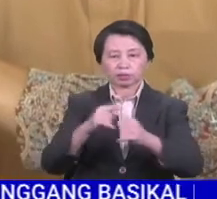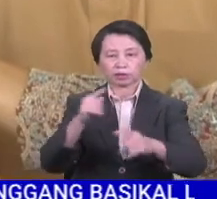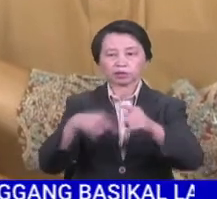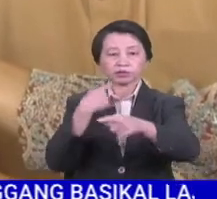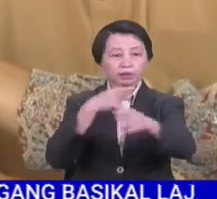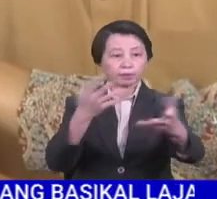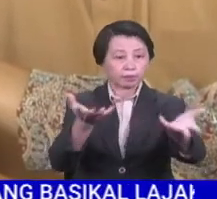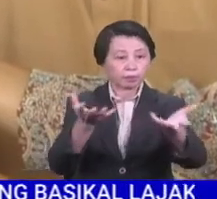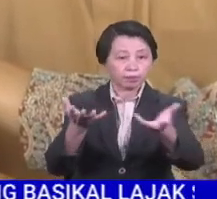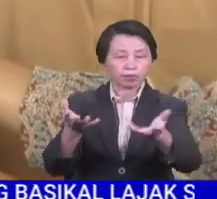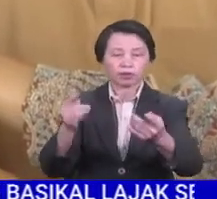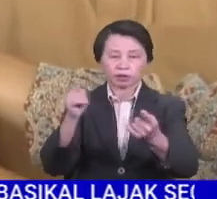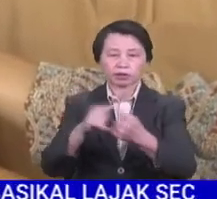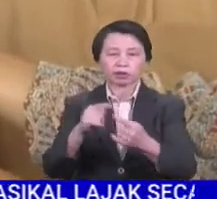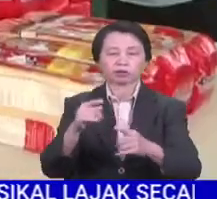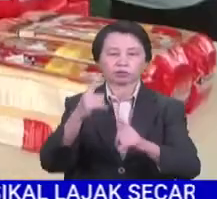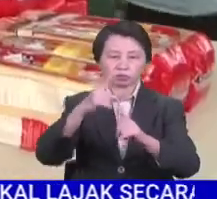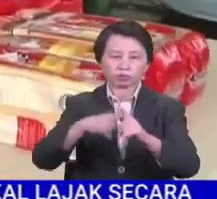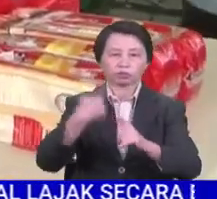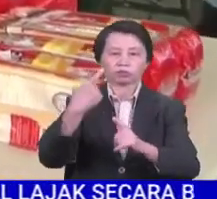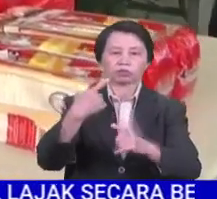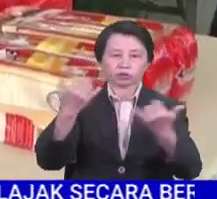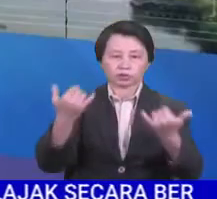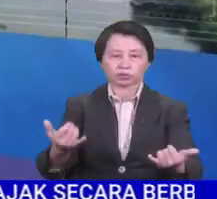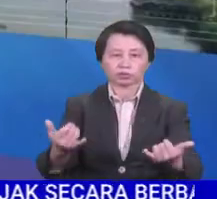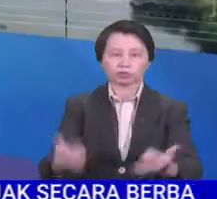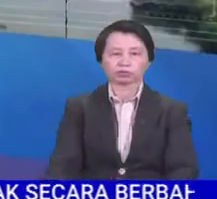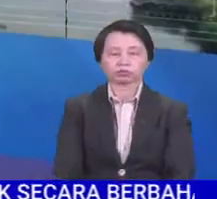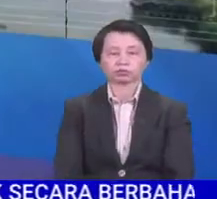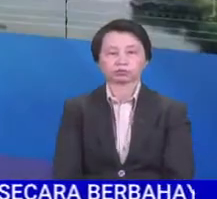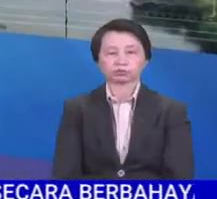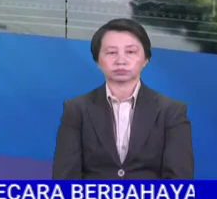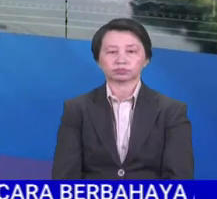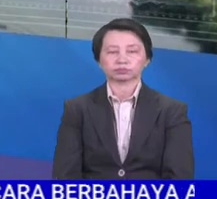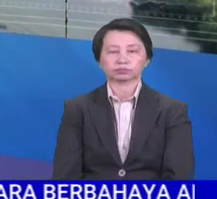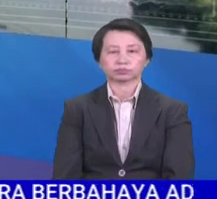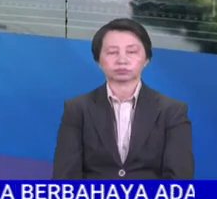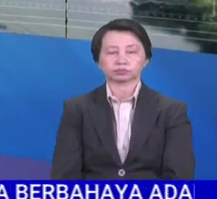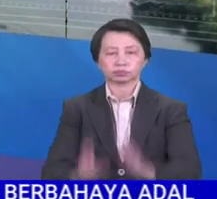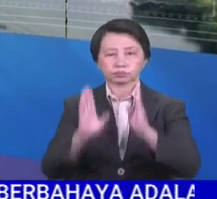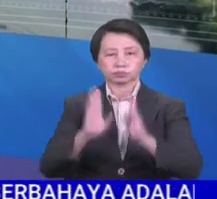bulan Ramadan almubarak ini